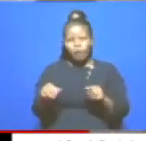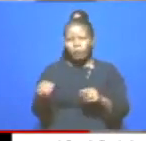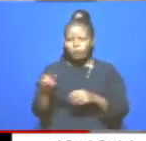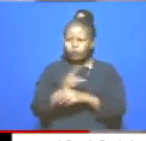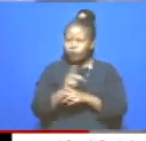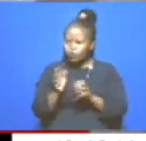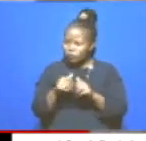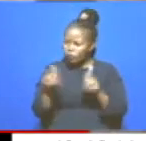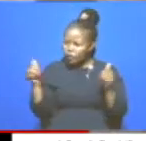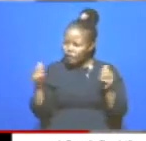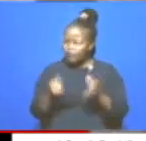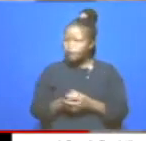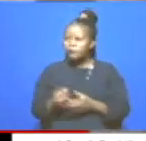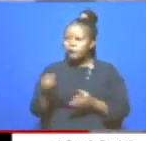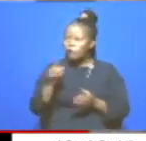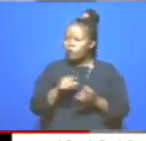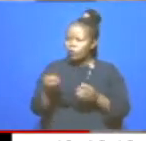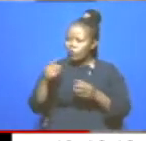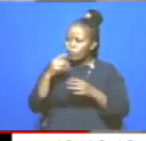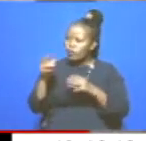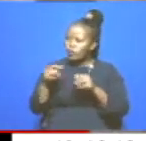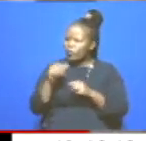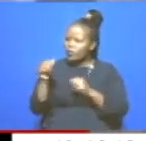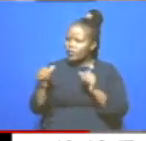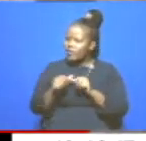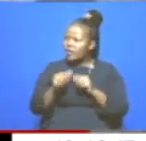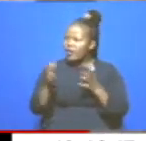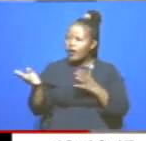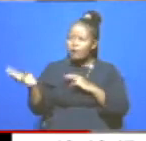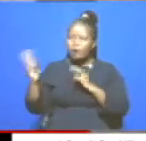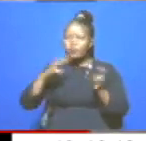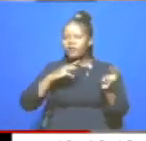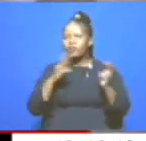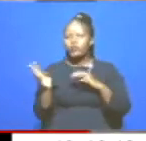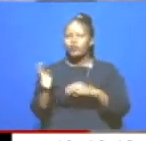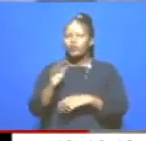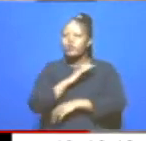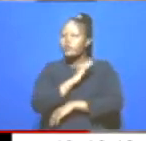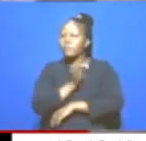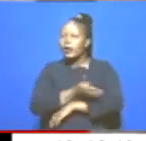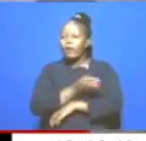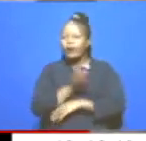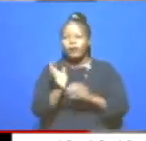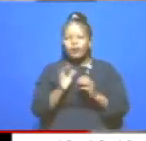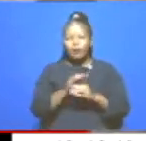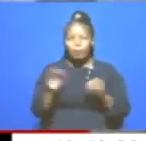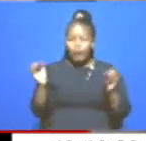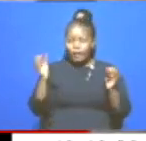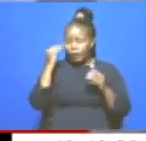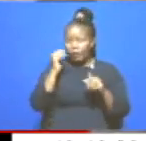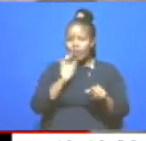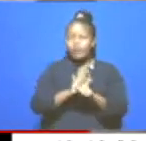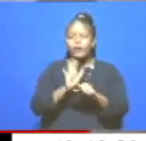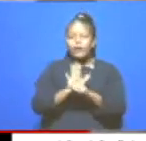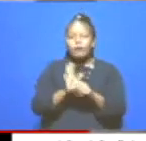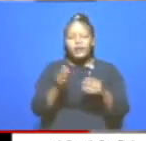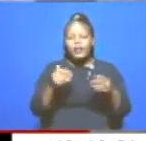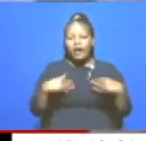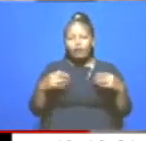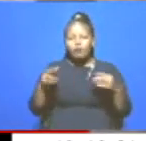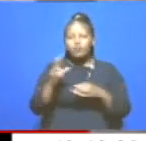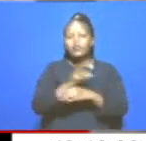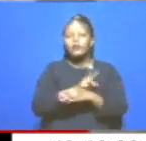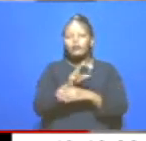kawi ama wind power ambayo inatokana pia na bahari, kwa sababu mawimbi ya bahari yanaweza kutumika ili kutelea